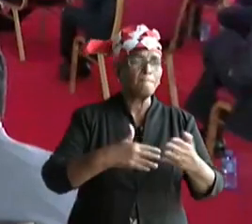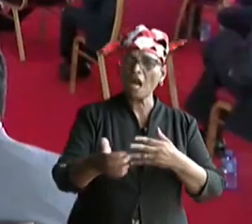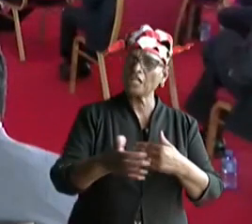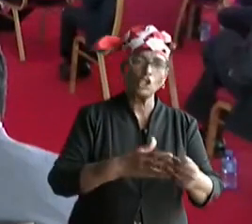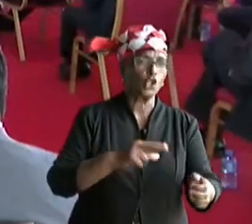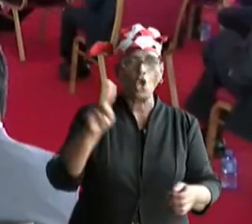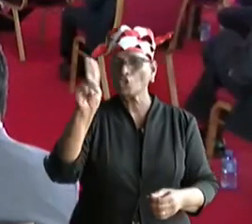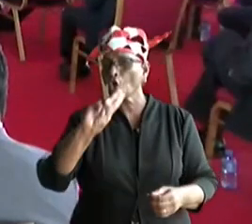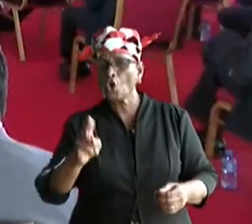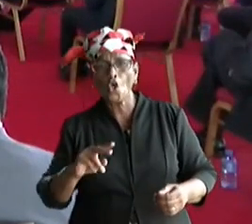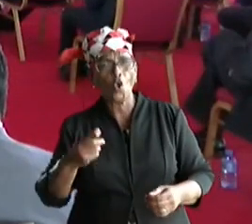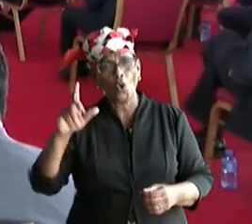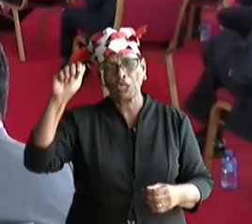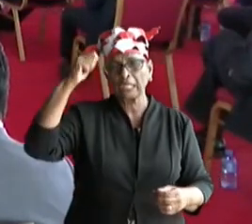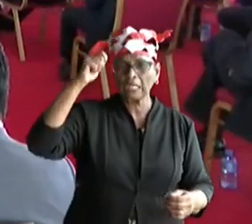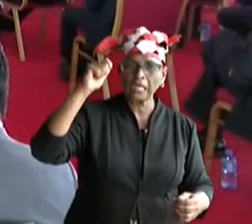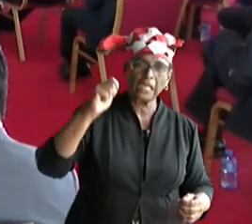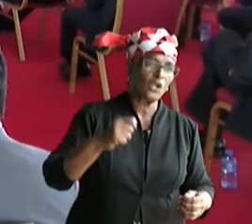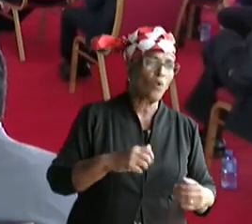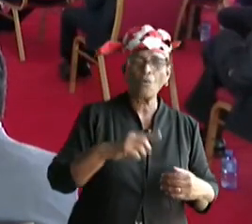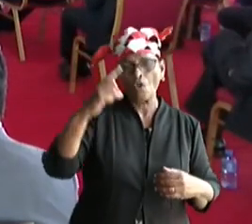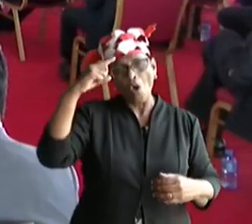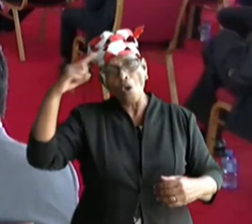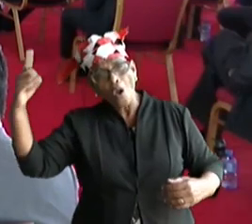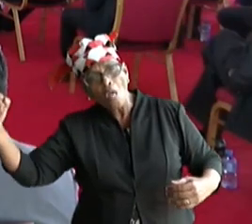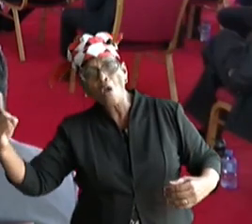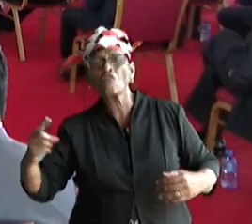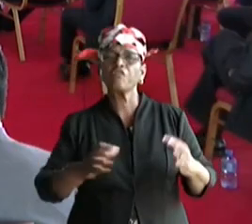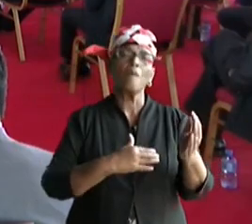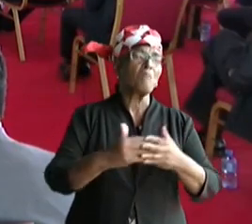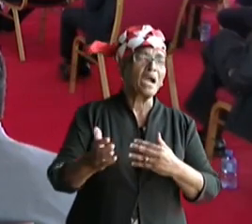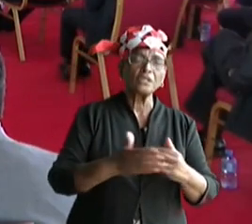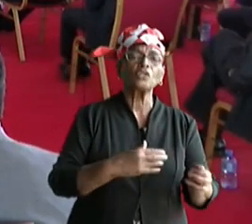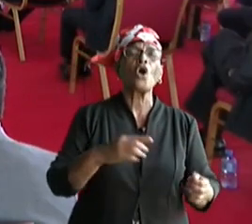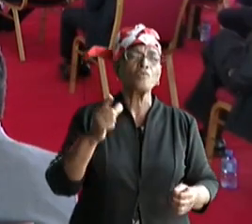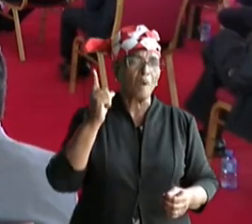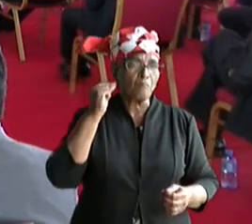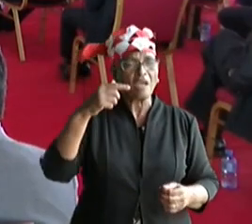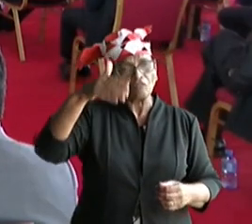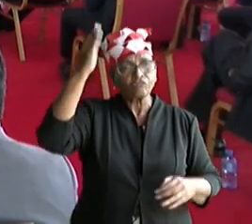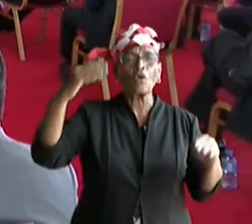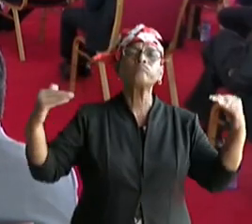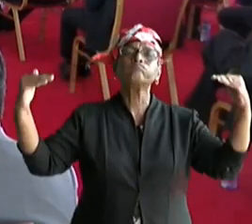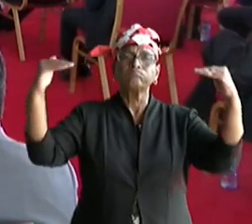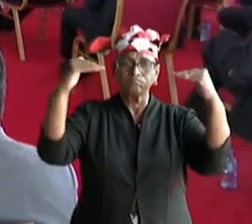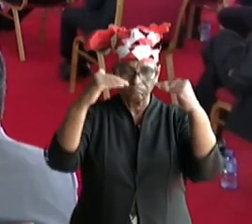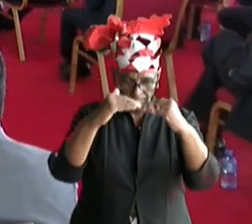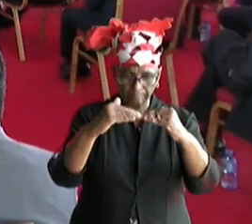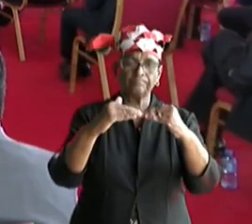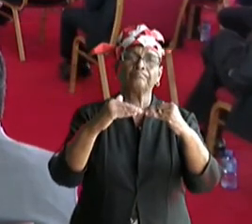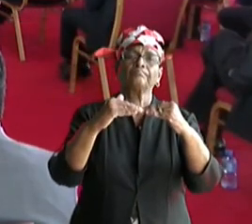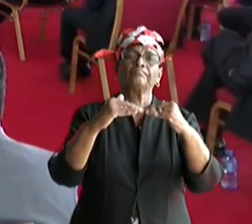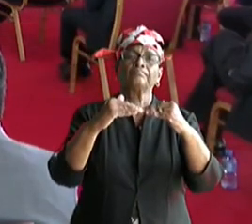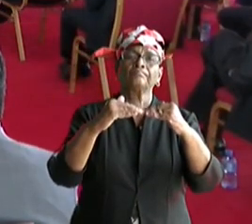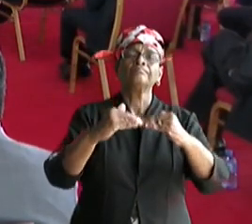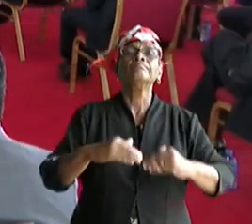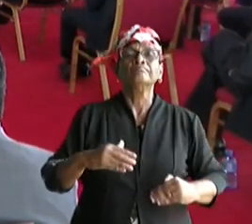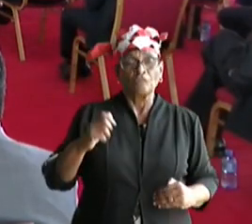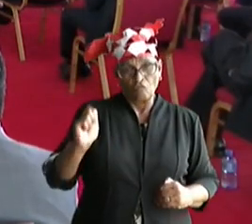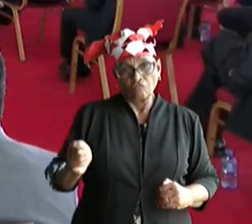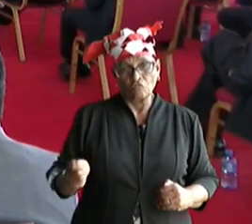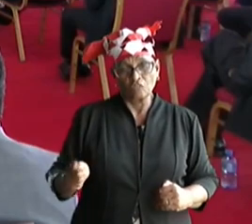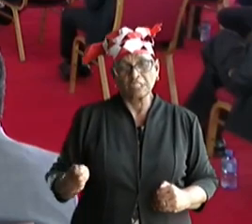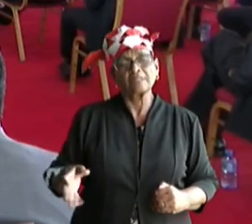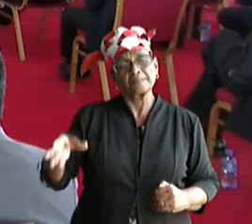kleur, en in een duurzame ontwikkeling en welzijn van ons allen. Meneer de voorzitter, in acht